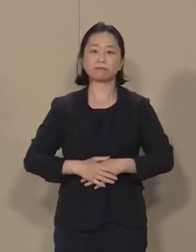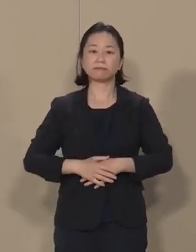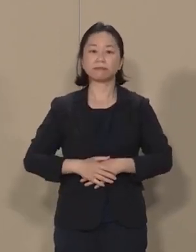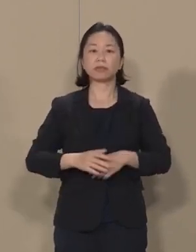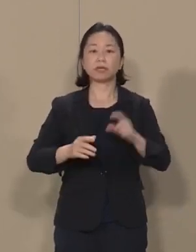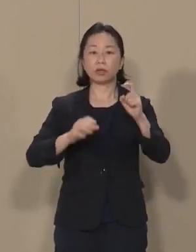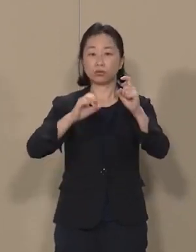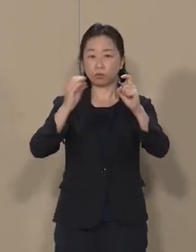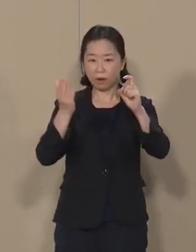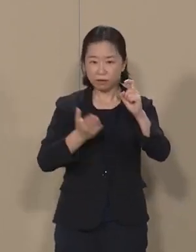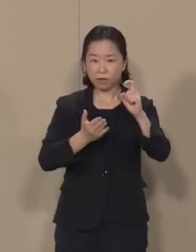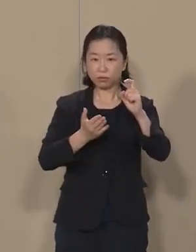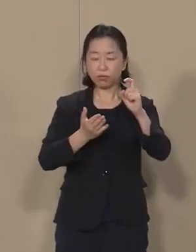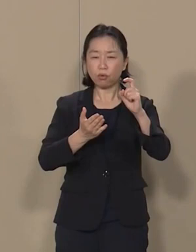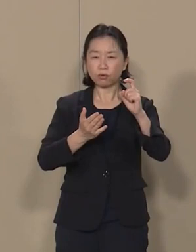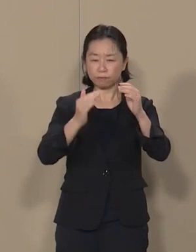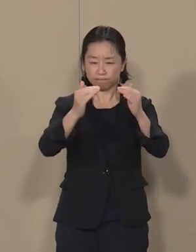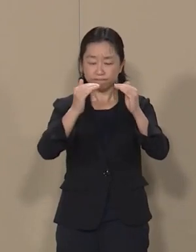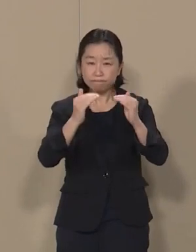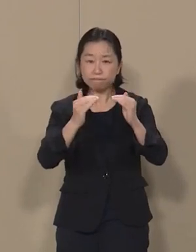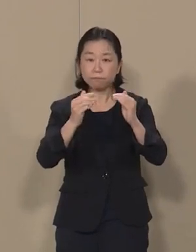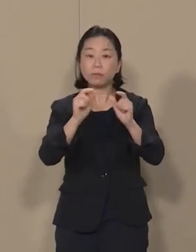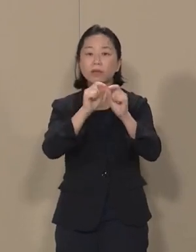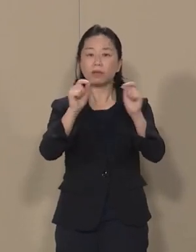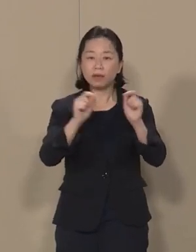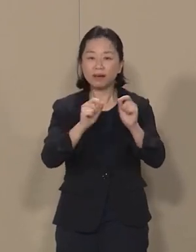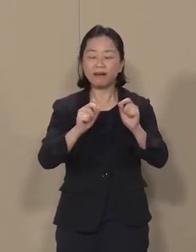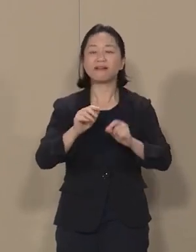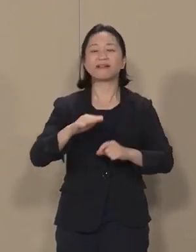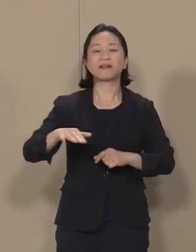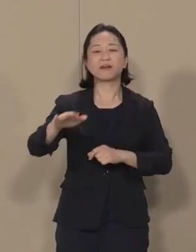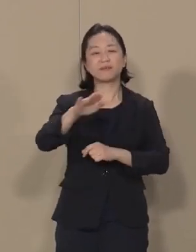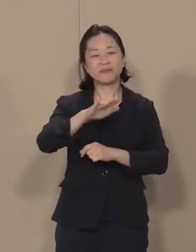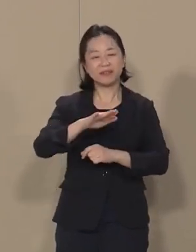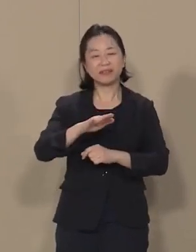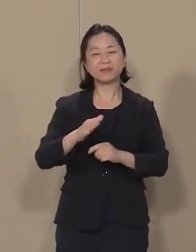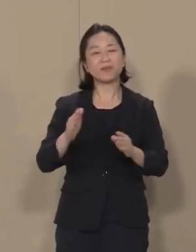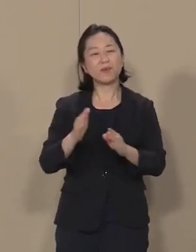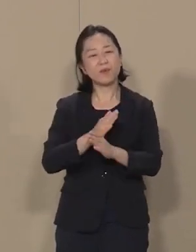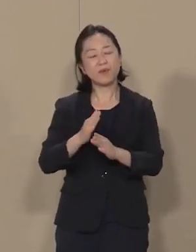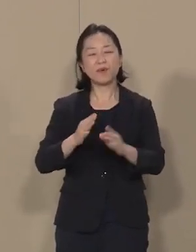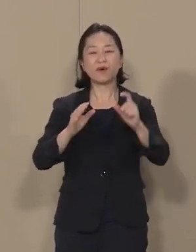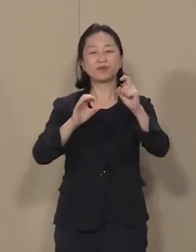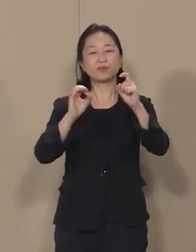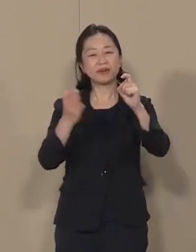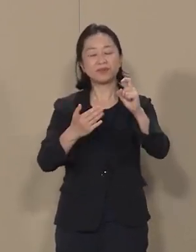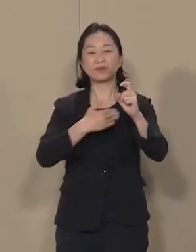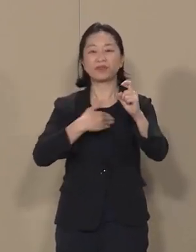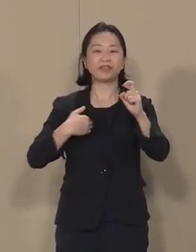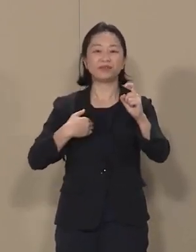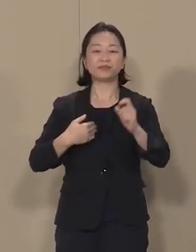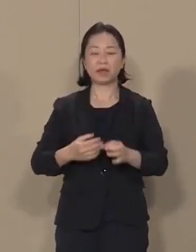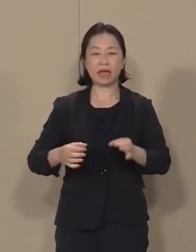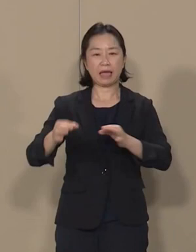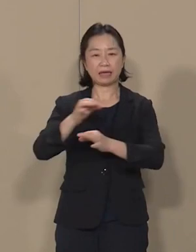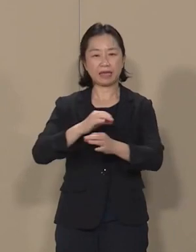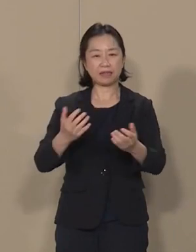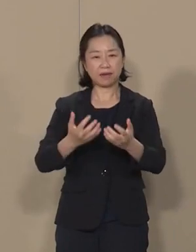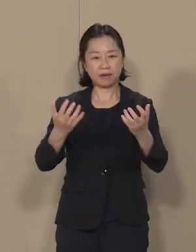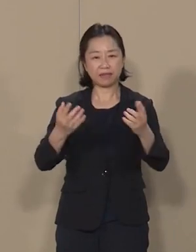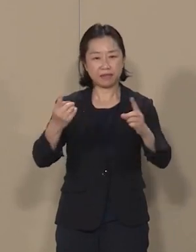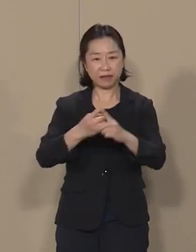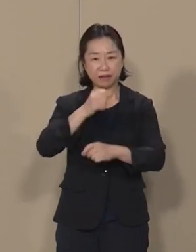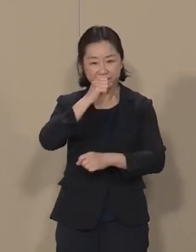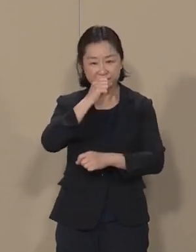10%これを落とすことによって皆さんのゆとりが10%出てきます経済活性化をしていきましょうそして